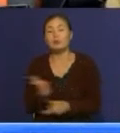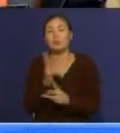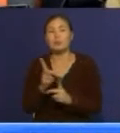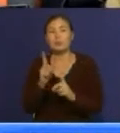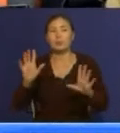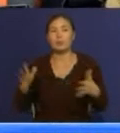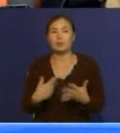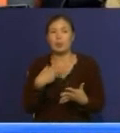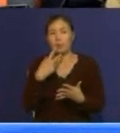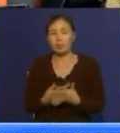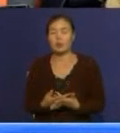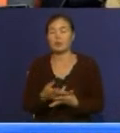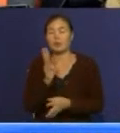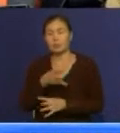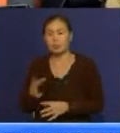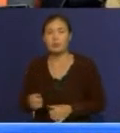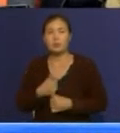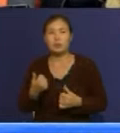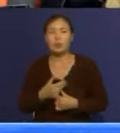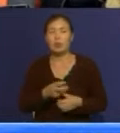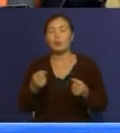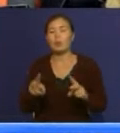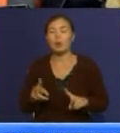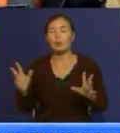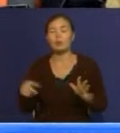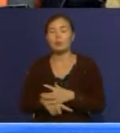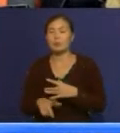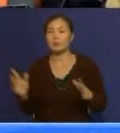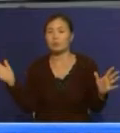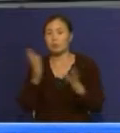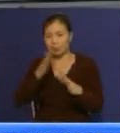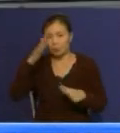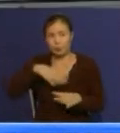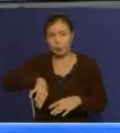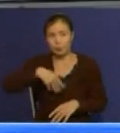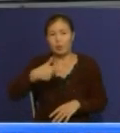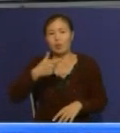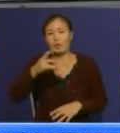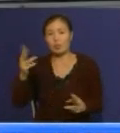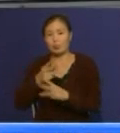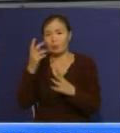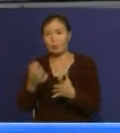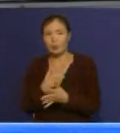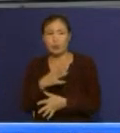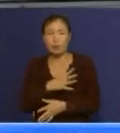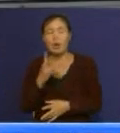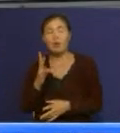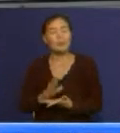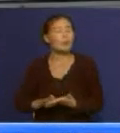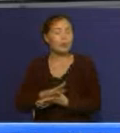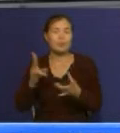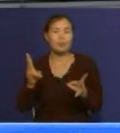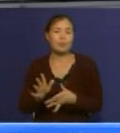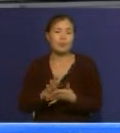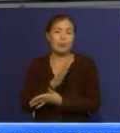келіп, тілсіз жауды ауыздықтауға кіріскен. Мамандар оқиға орнында ауа сорғыш генератордың жануын анықтаған. Абырой болғанда ешкім